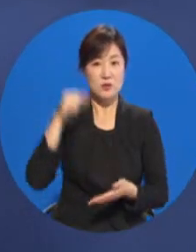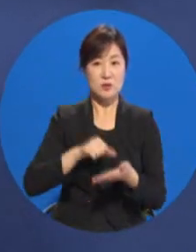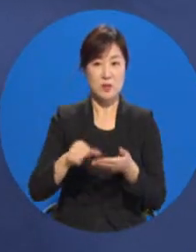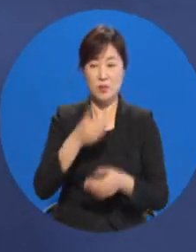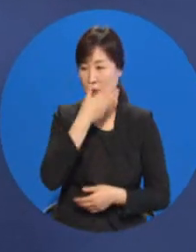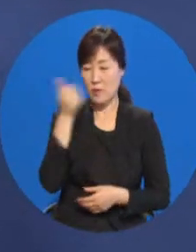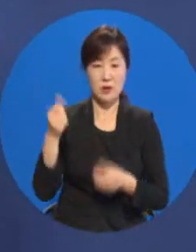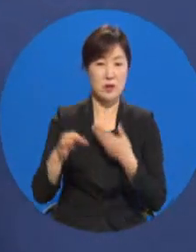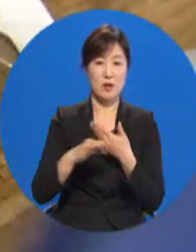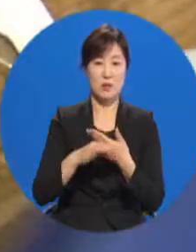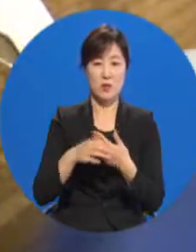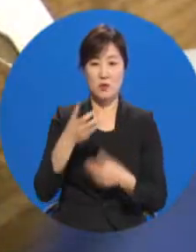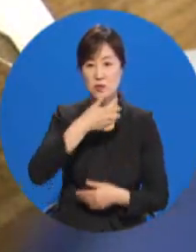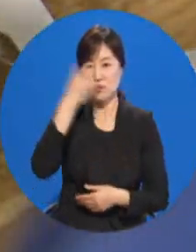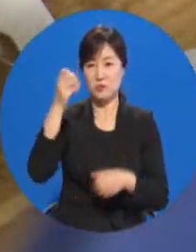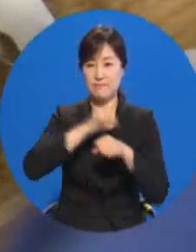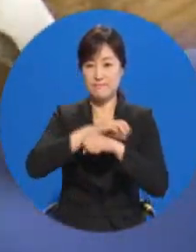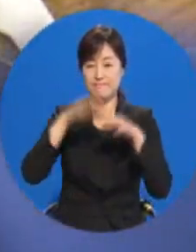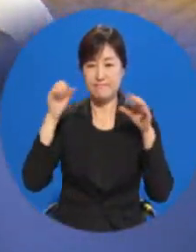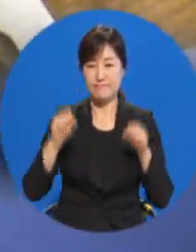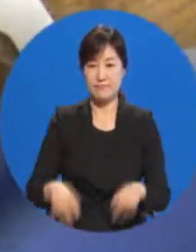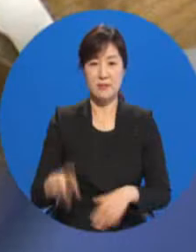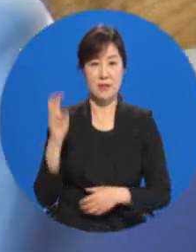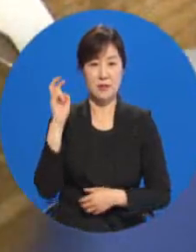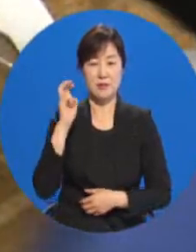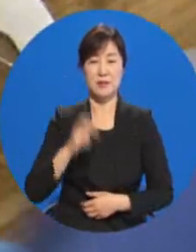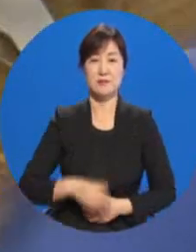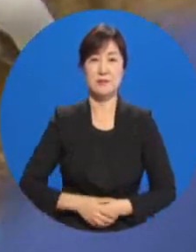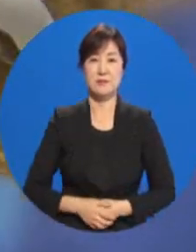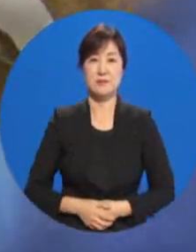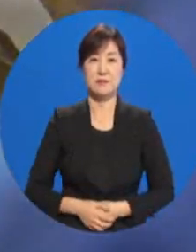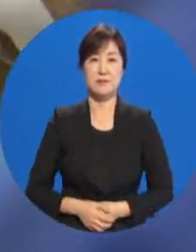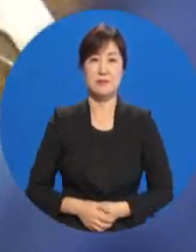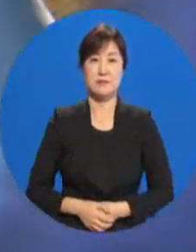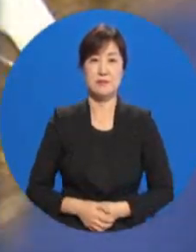받는다면 그 꿈은 물거품이 될 가능성이 높습니다. MBC 뉴스 이계상입니다.